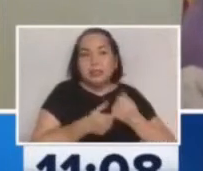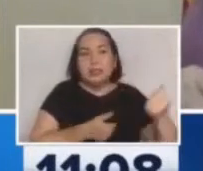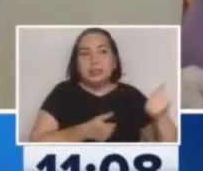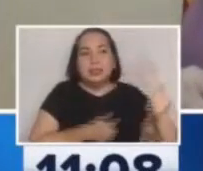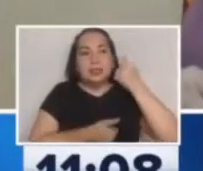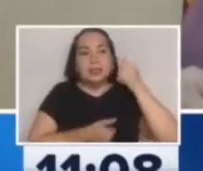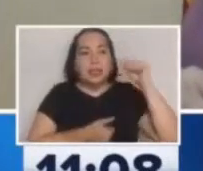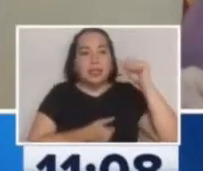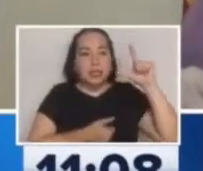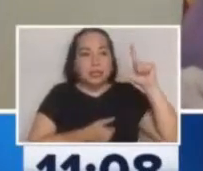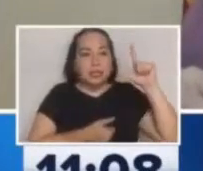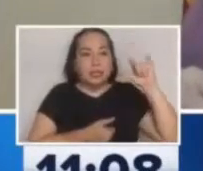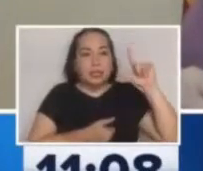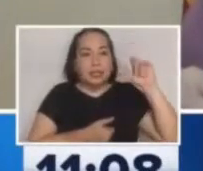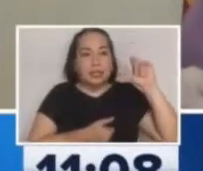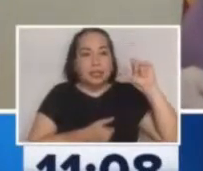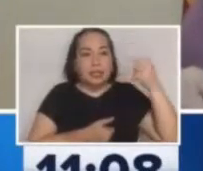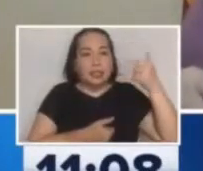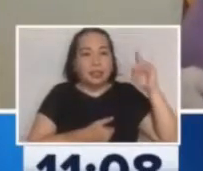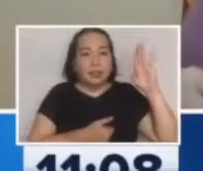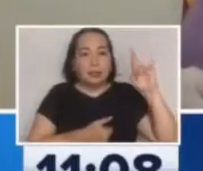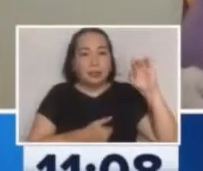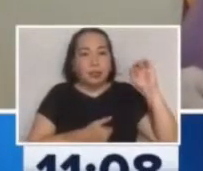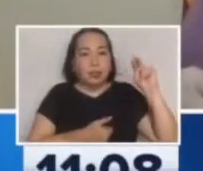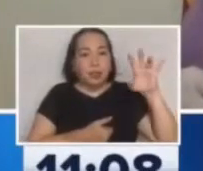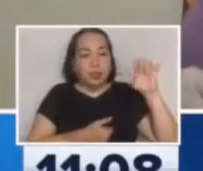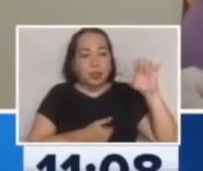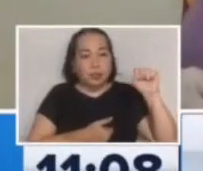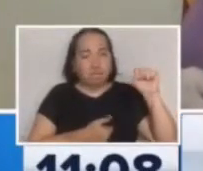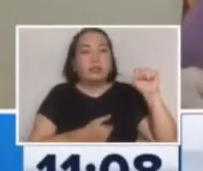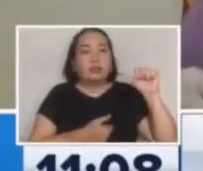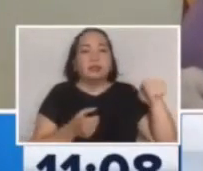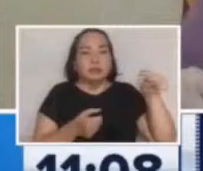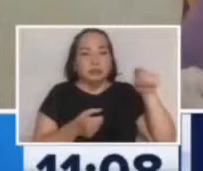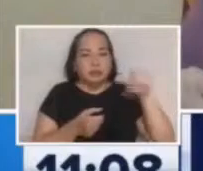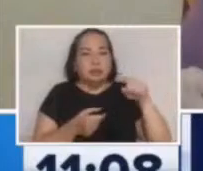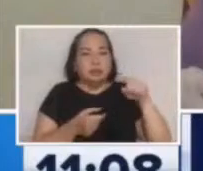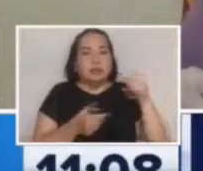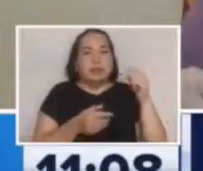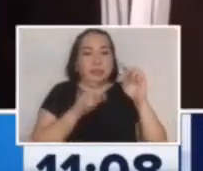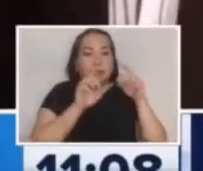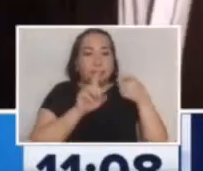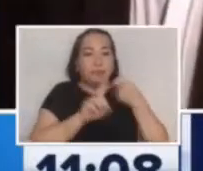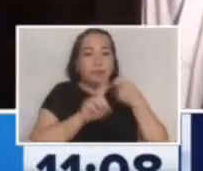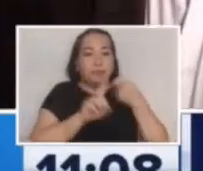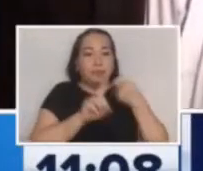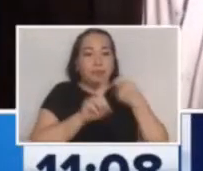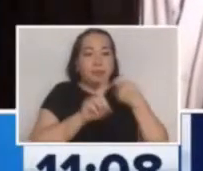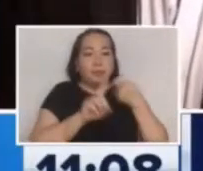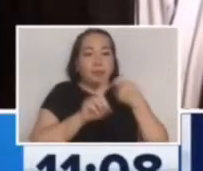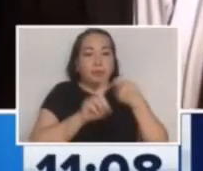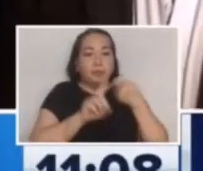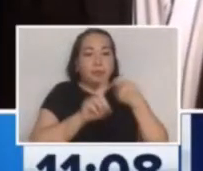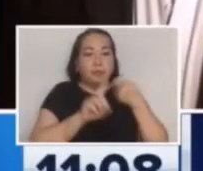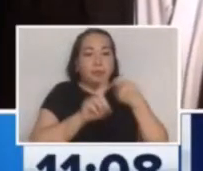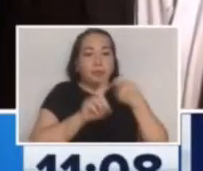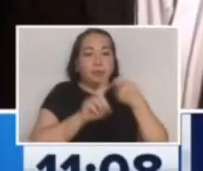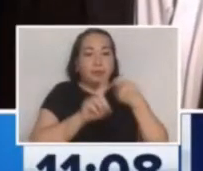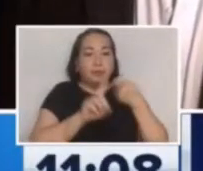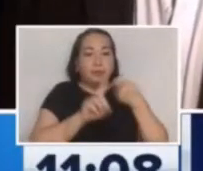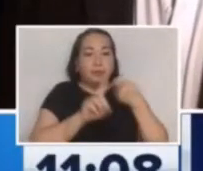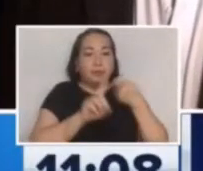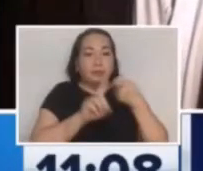PCOO. At nagpapasalamat kami na palagi ninyong pinapaalam sa publiko kung ano mga